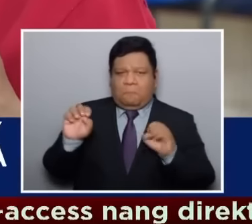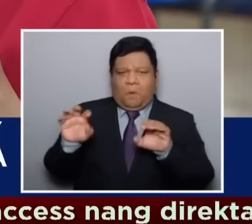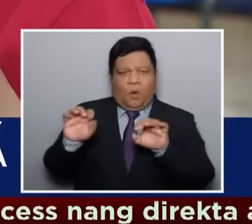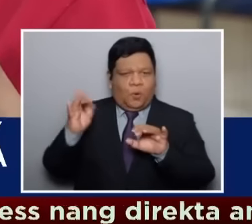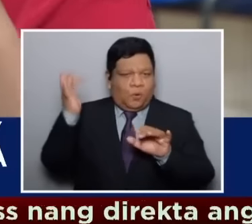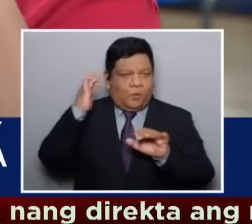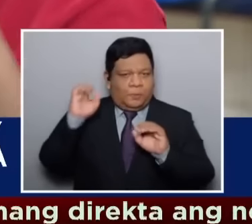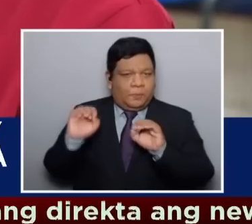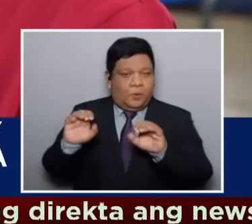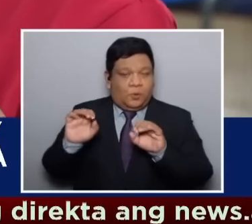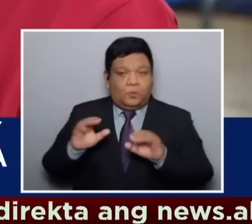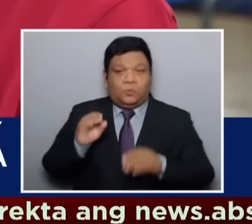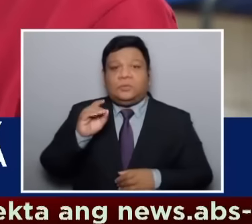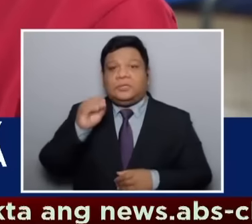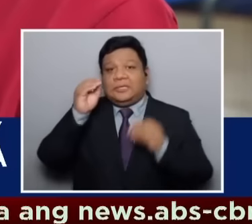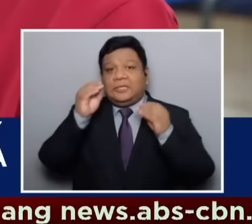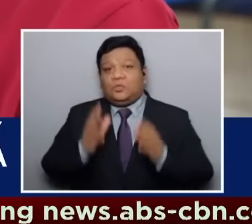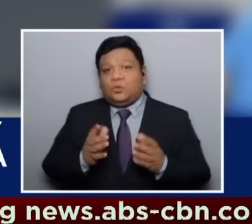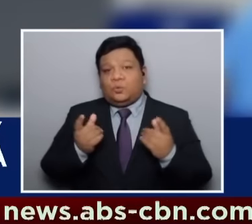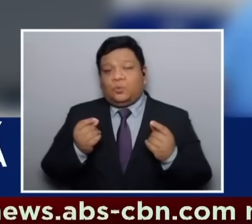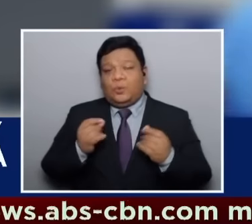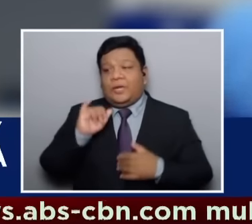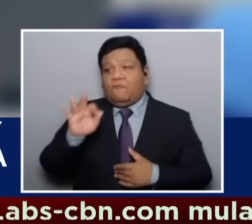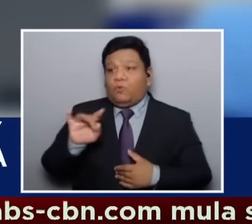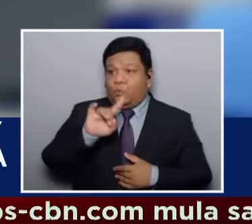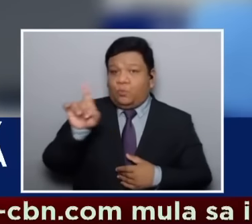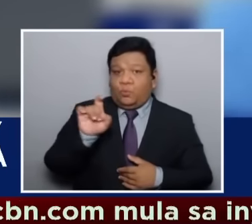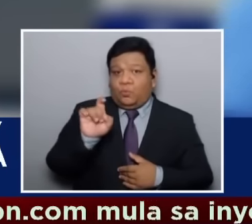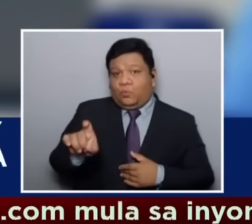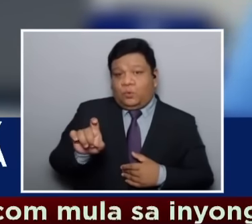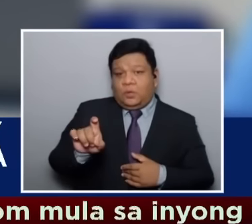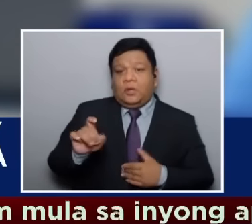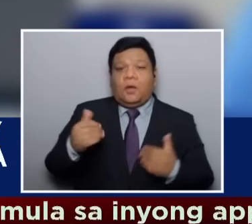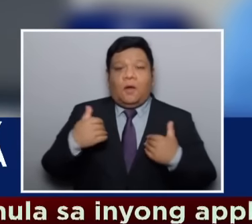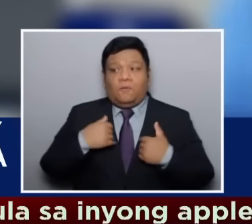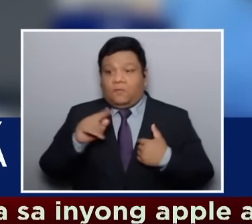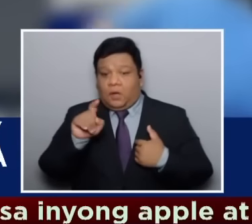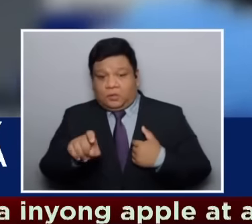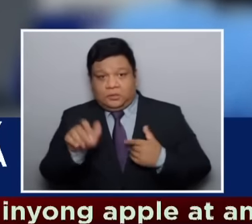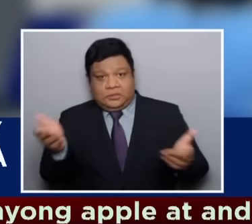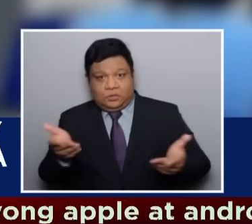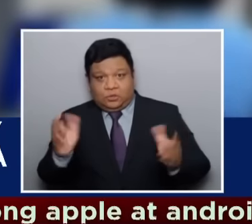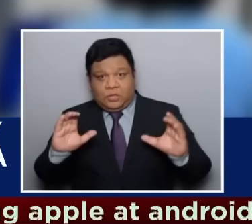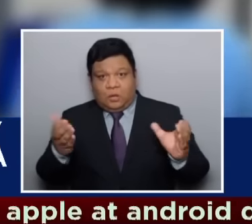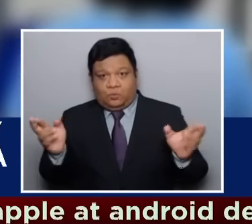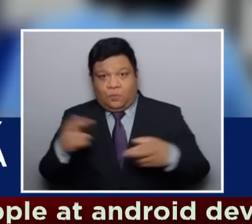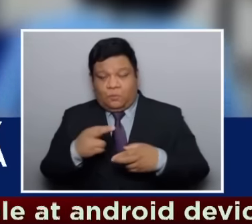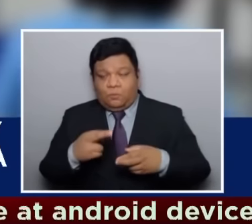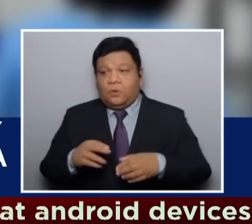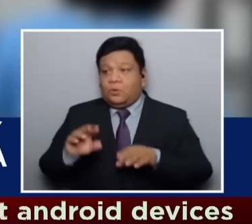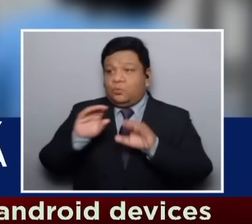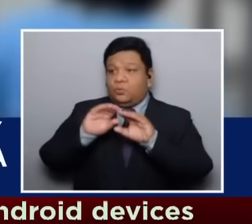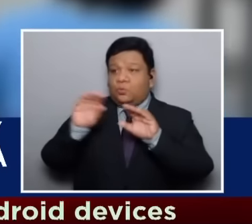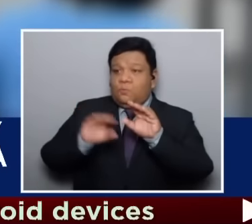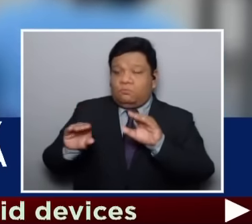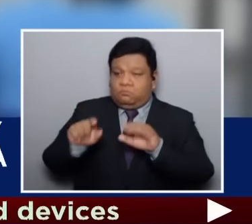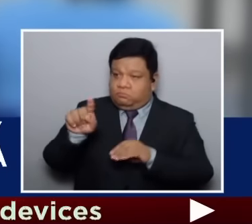that if he poses a question, he would ask a roomie and then would also ask the Zoomie and would unmute